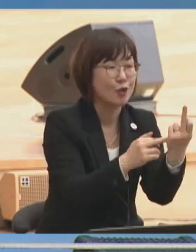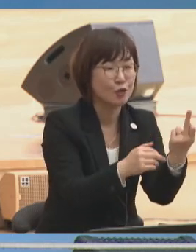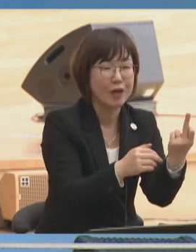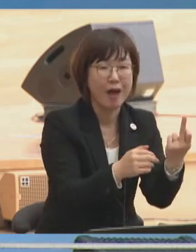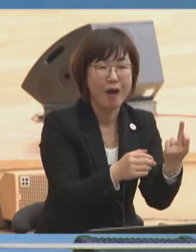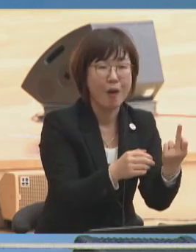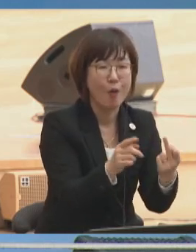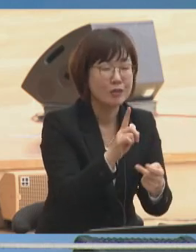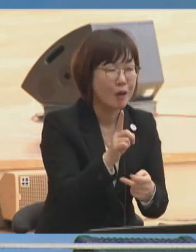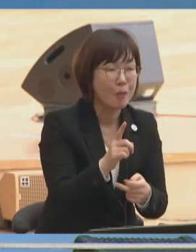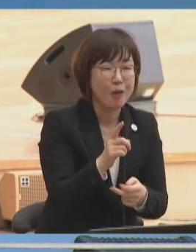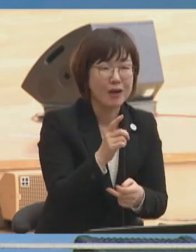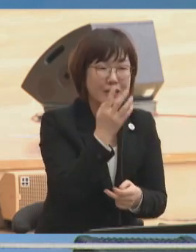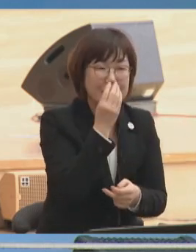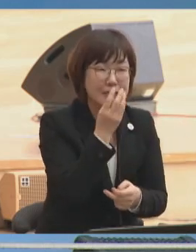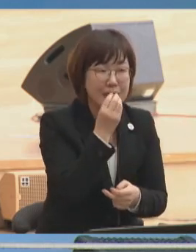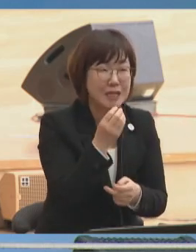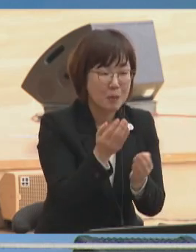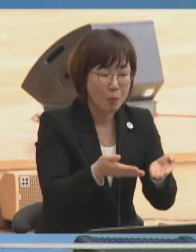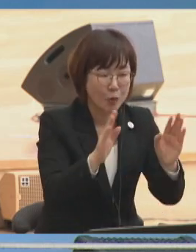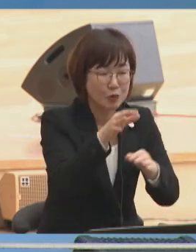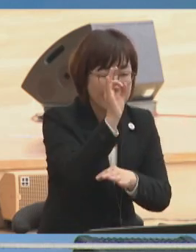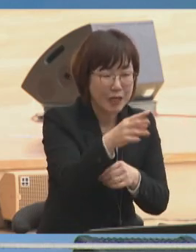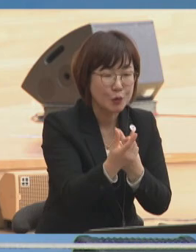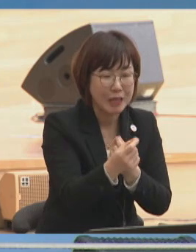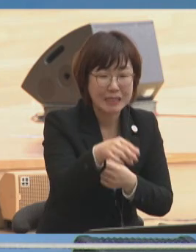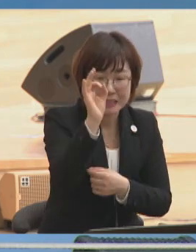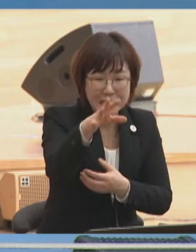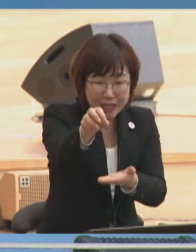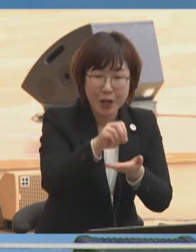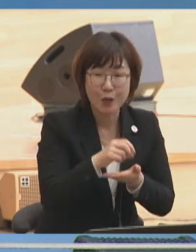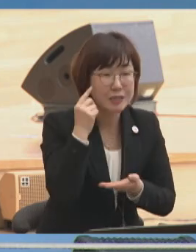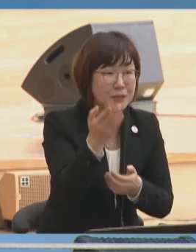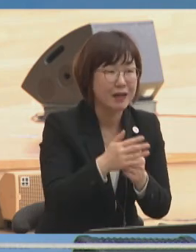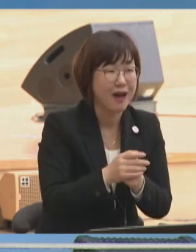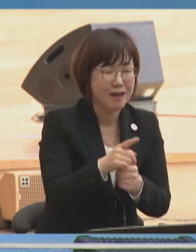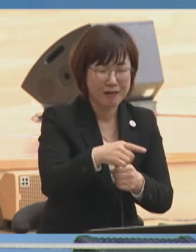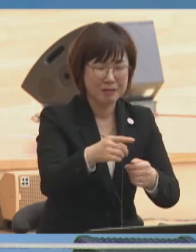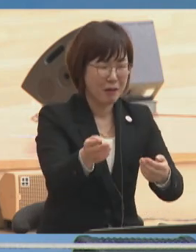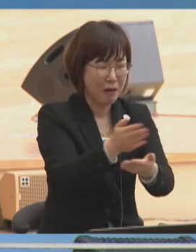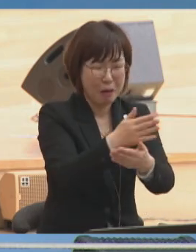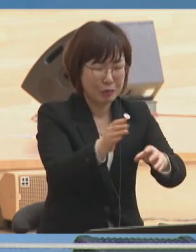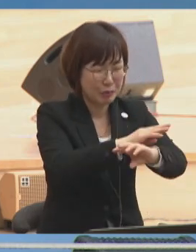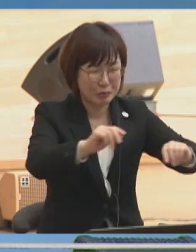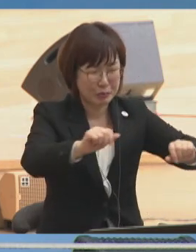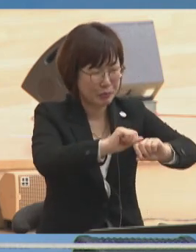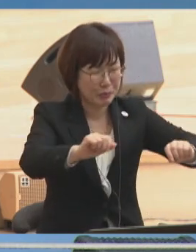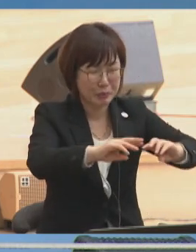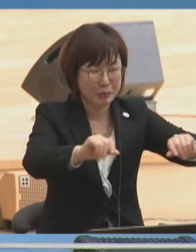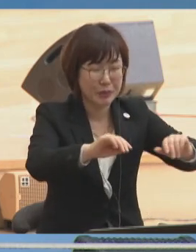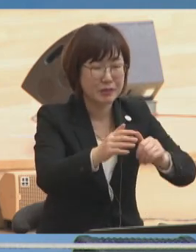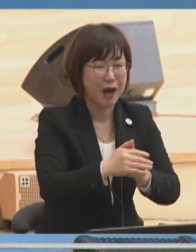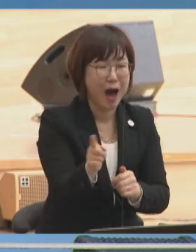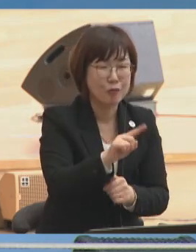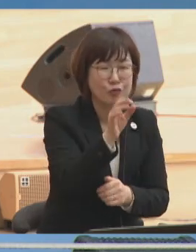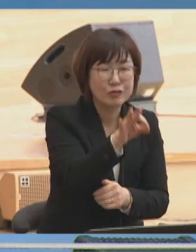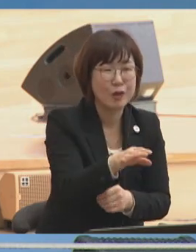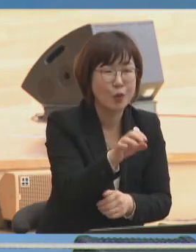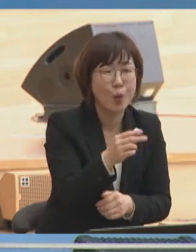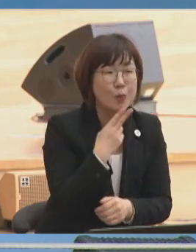어디 가서 쓰레기봉투 사듯이 그렇게 사왔을까요? 아, 제자들이 여기는 빈들이어서 어디서 살 데도 없다고 컴플레인하는 그런